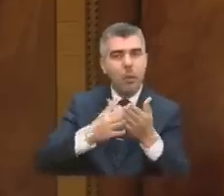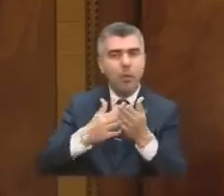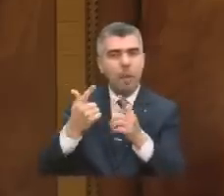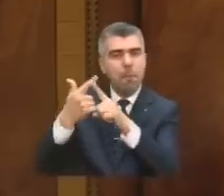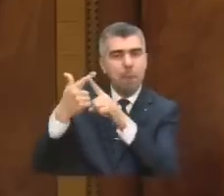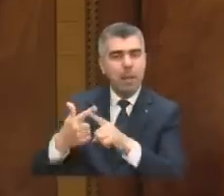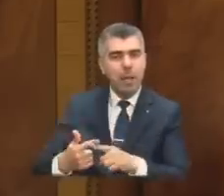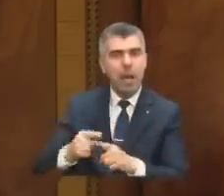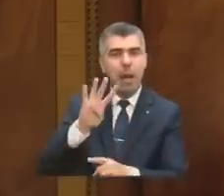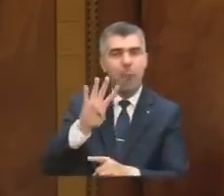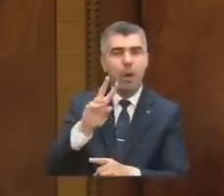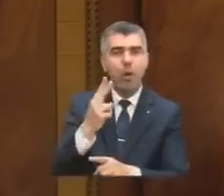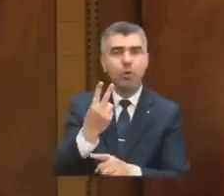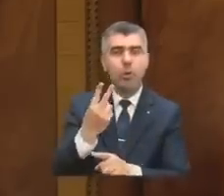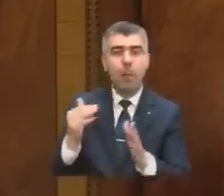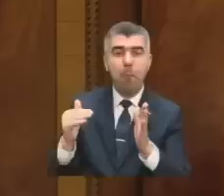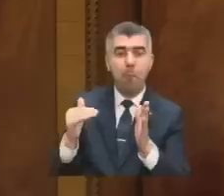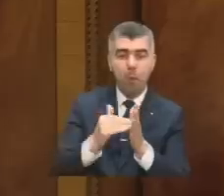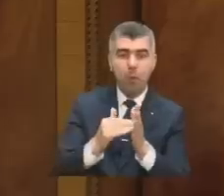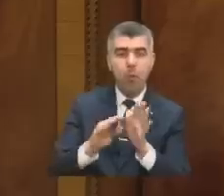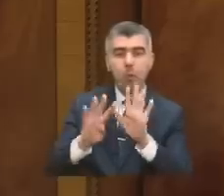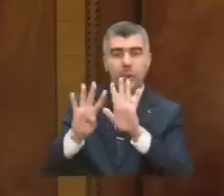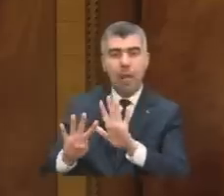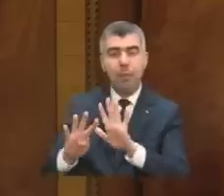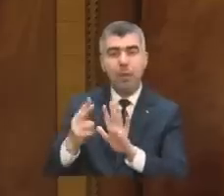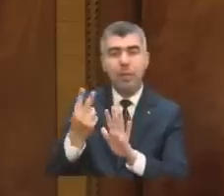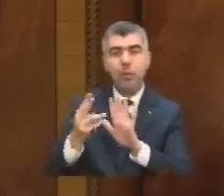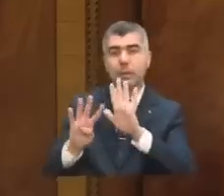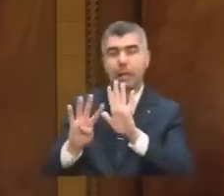قدره 24 مليون و992